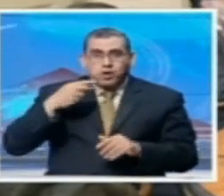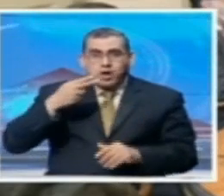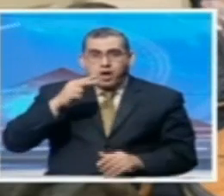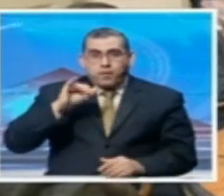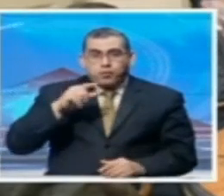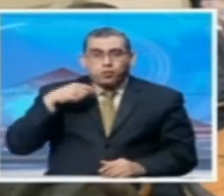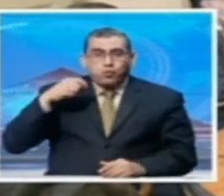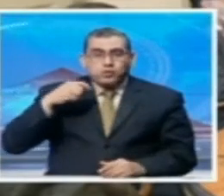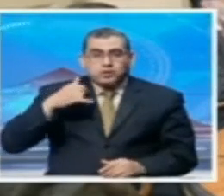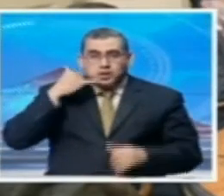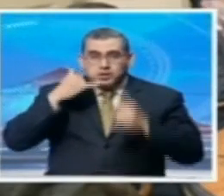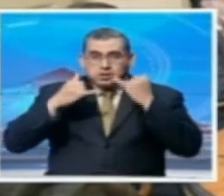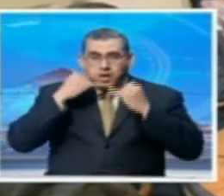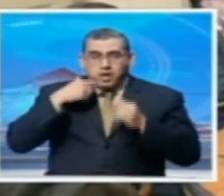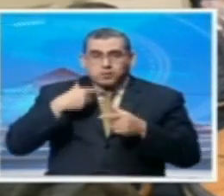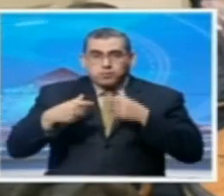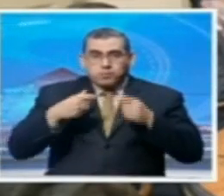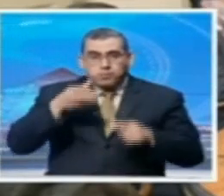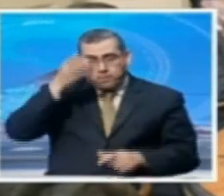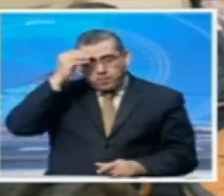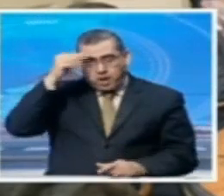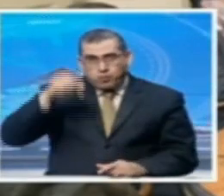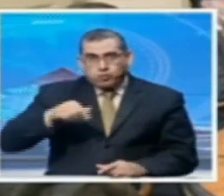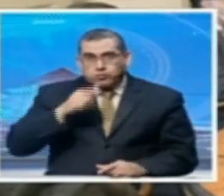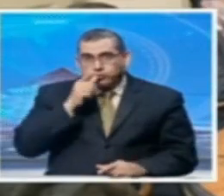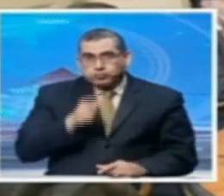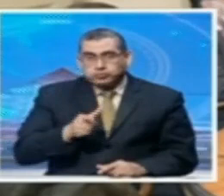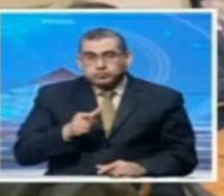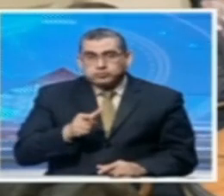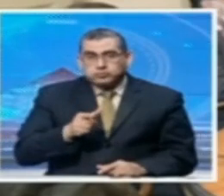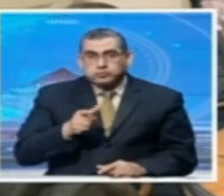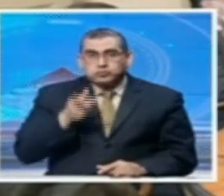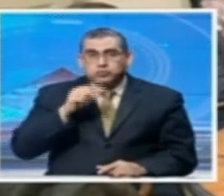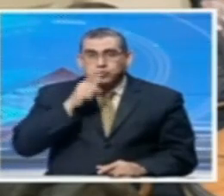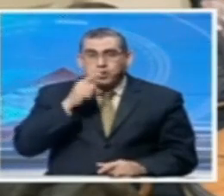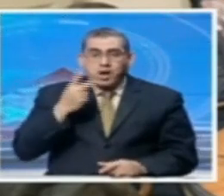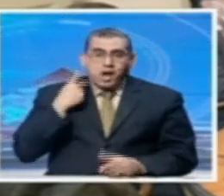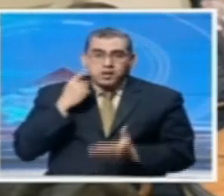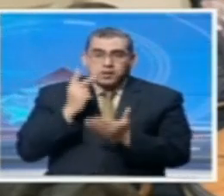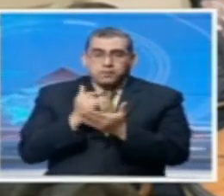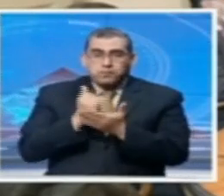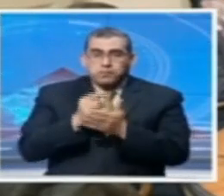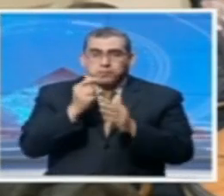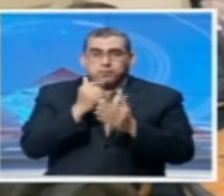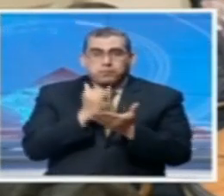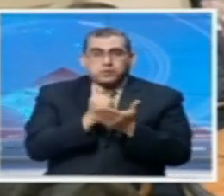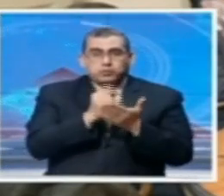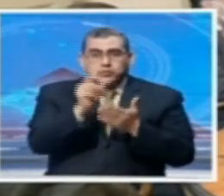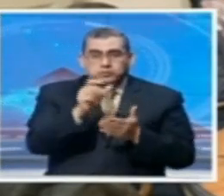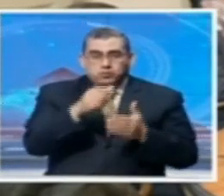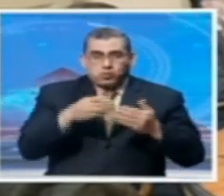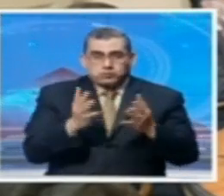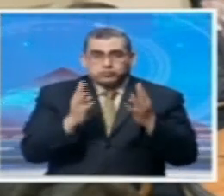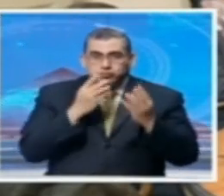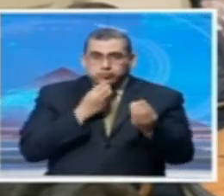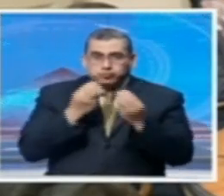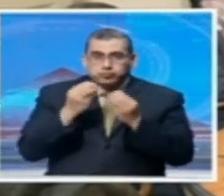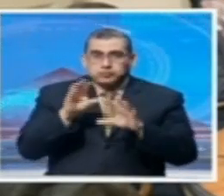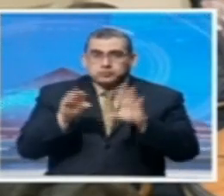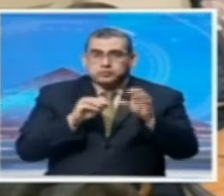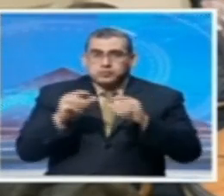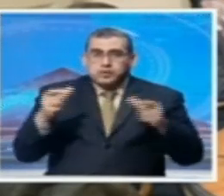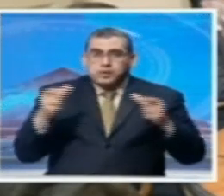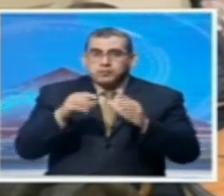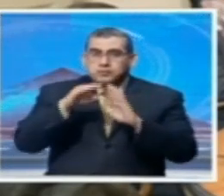الوزراء والدكتور عمرو طلعت وزير الاتصالات وتكنولوجيا المعلومات وعدد من المسؤولين المعنيين، حيث